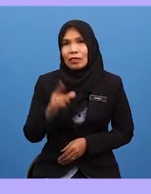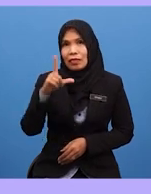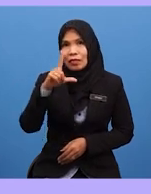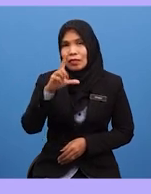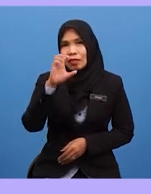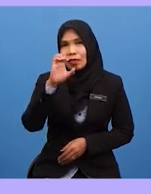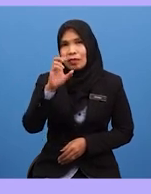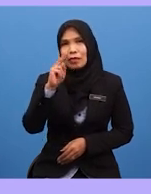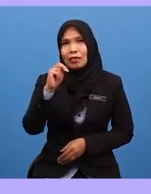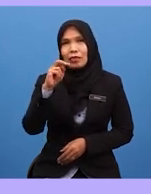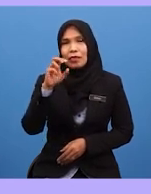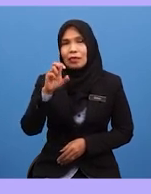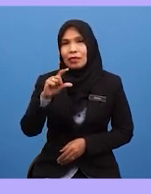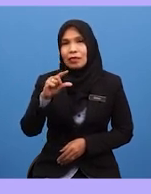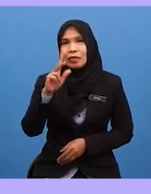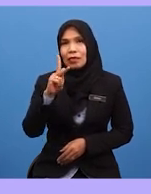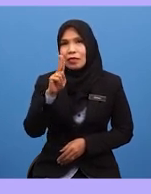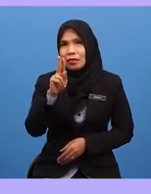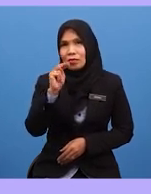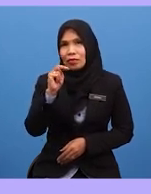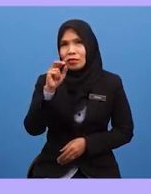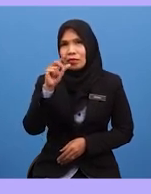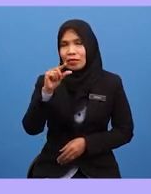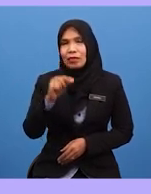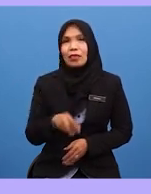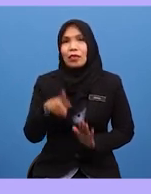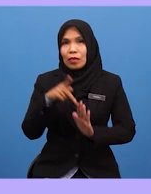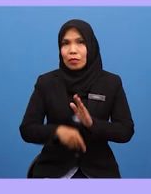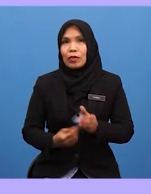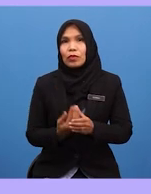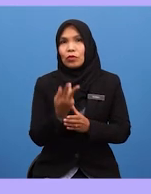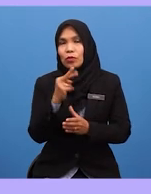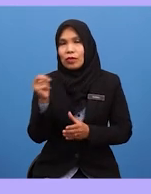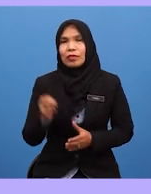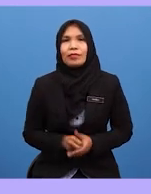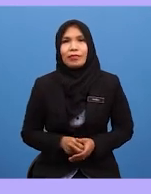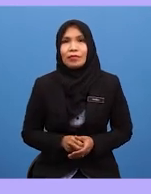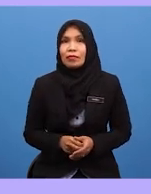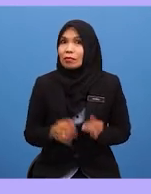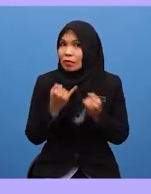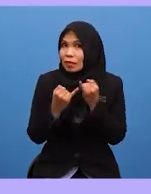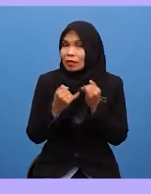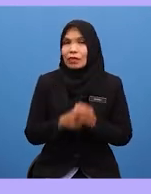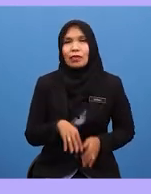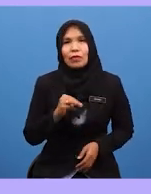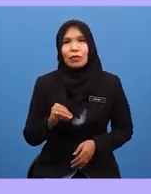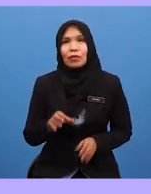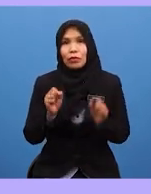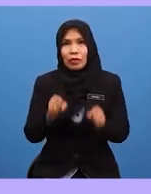Di akhir pembelajaran pada kali ini, murid-murid seharusnya boleh